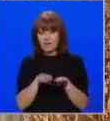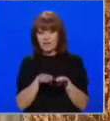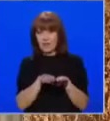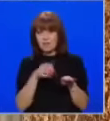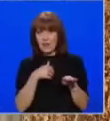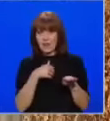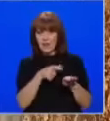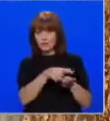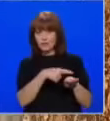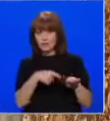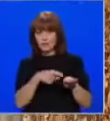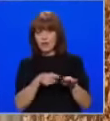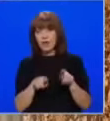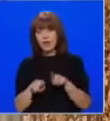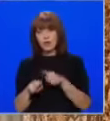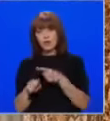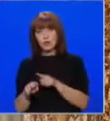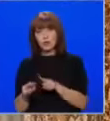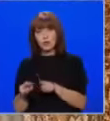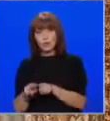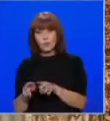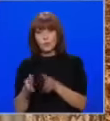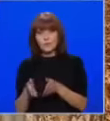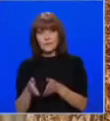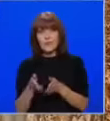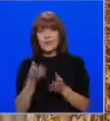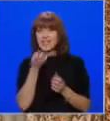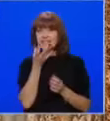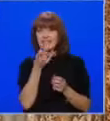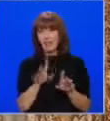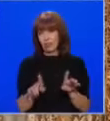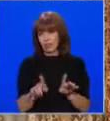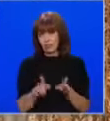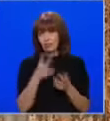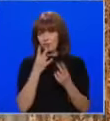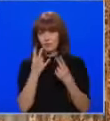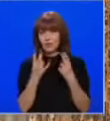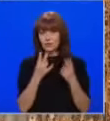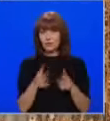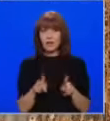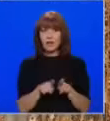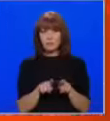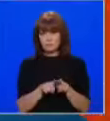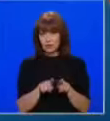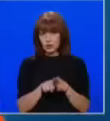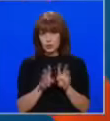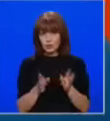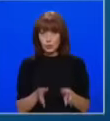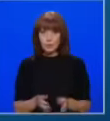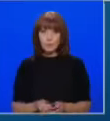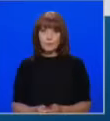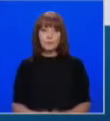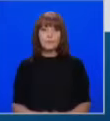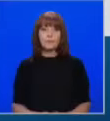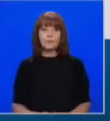прототип с еталона, който виждате на площада. От свят виждате, че павето е еквивалентно.